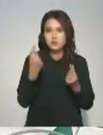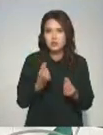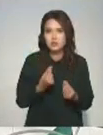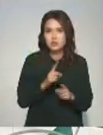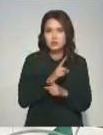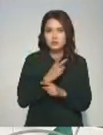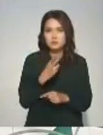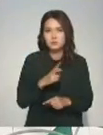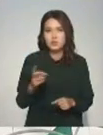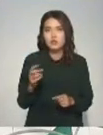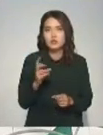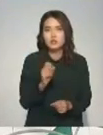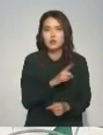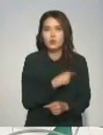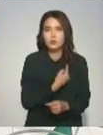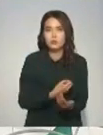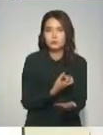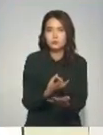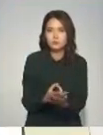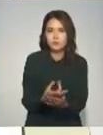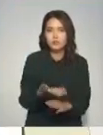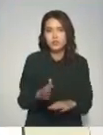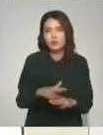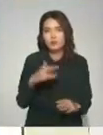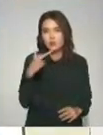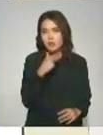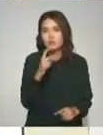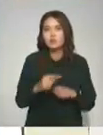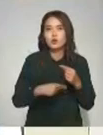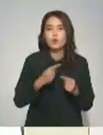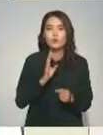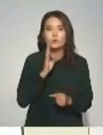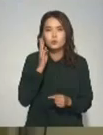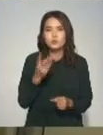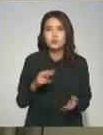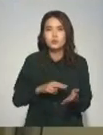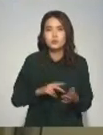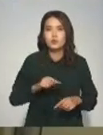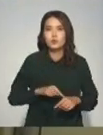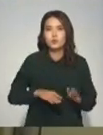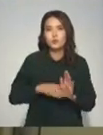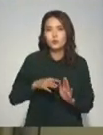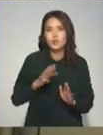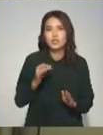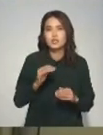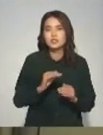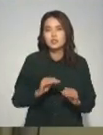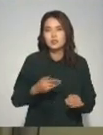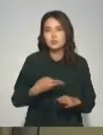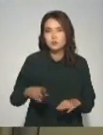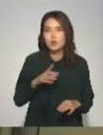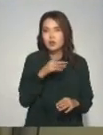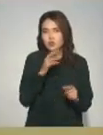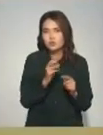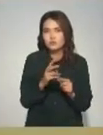смерти близнецов на скорой доставили в больницу с симптомами тяжелого отравления. На следующее утро их состояние улучшилось, детей выписали. Однако 12